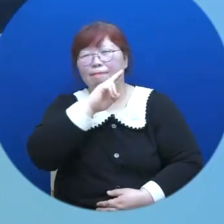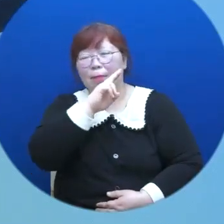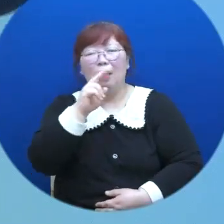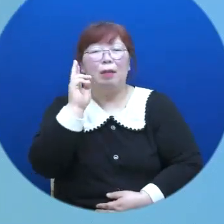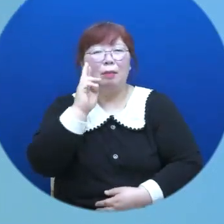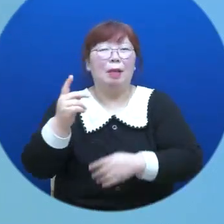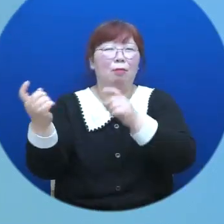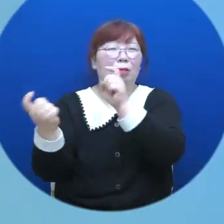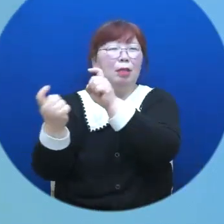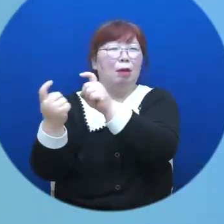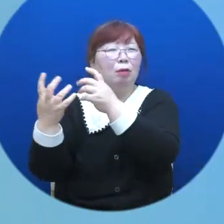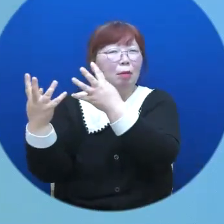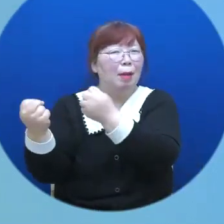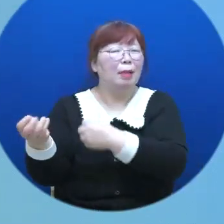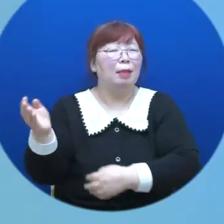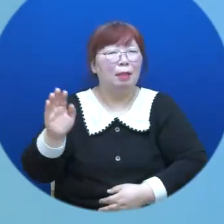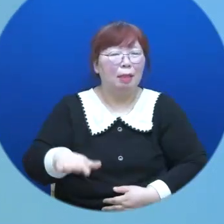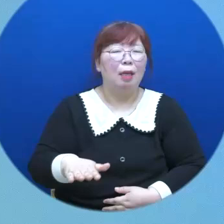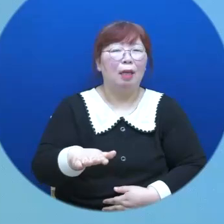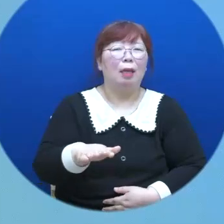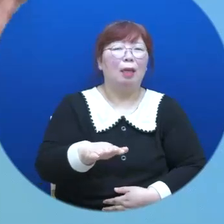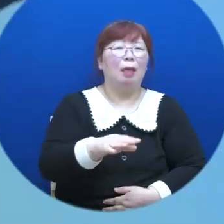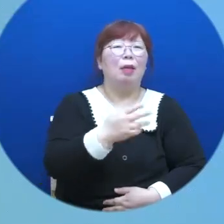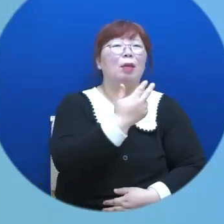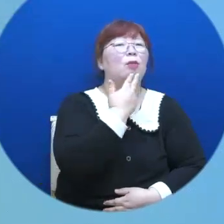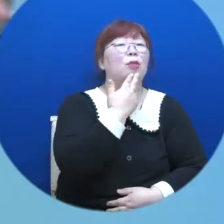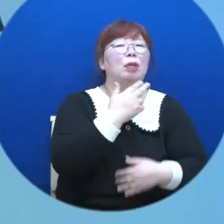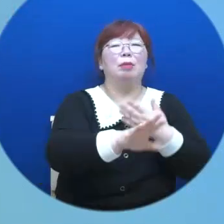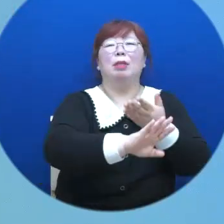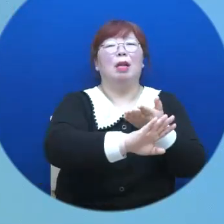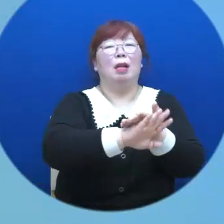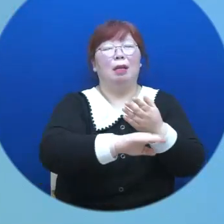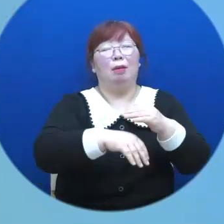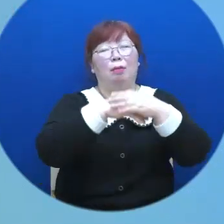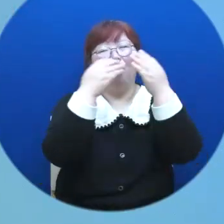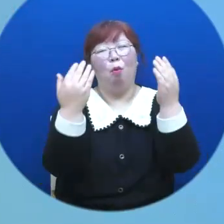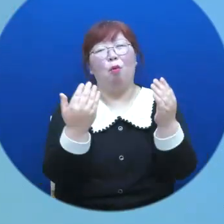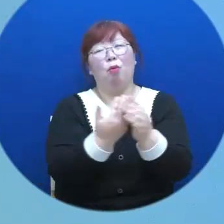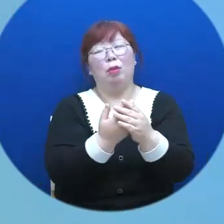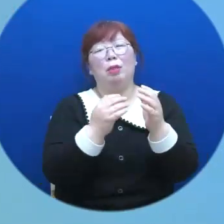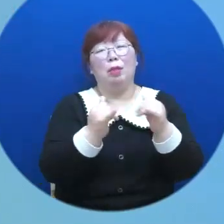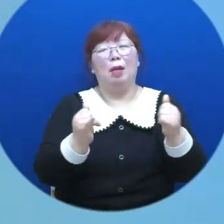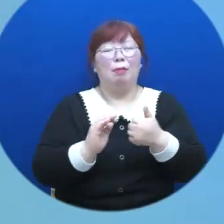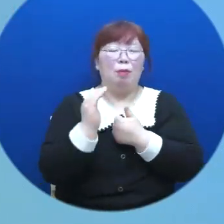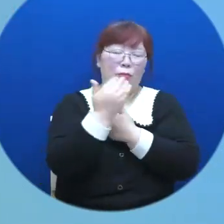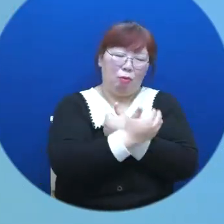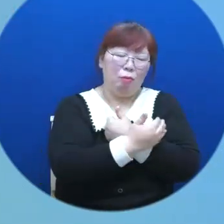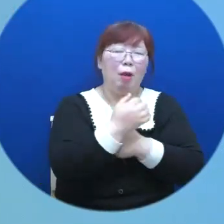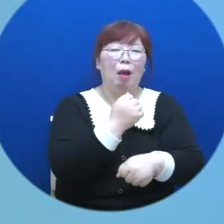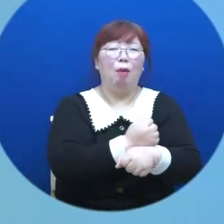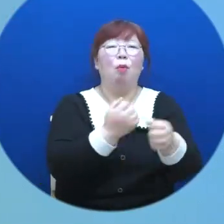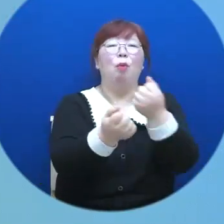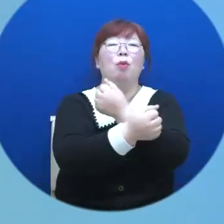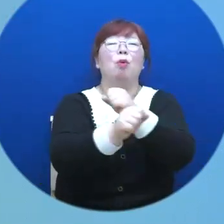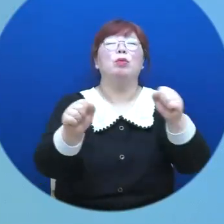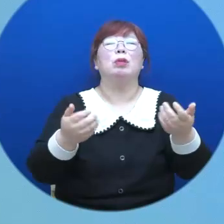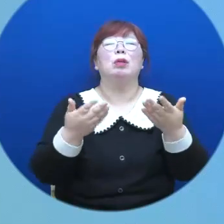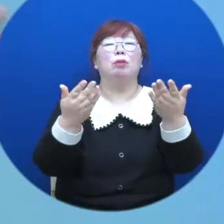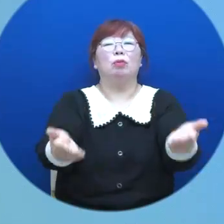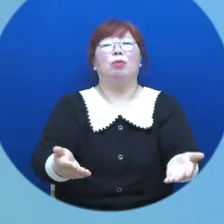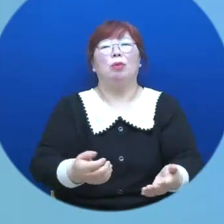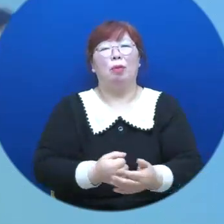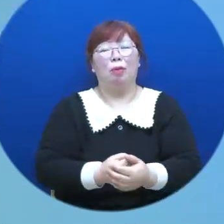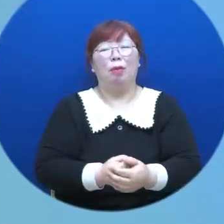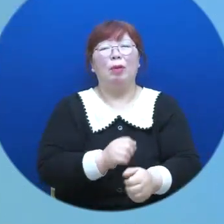그런데 요셉은 엄마하고 달랐지. 모두를 다 품어내는 거예요. 그리고 용서할 뿐만 아니라